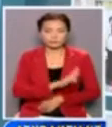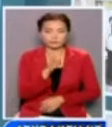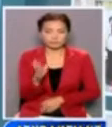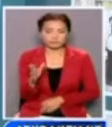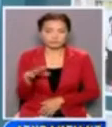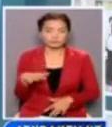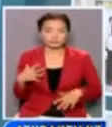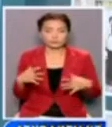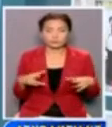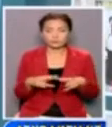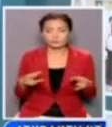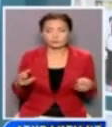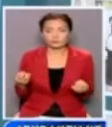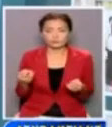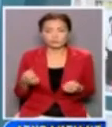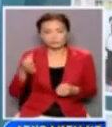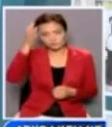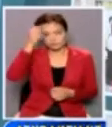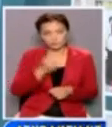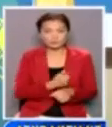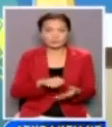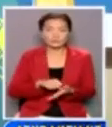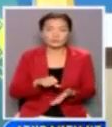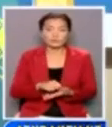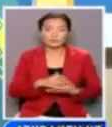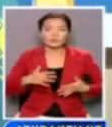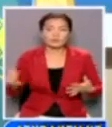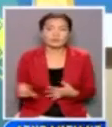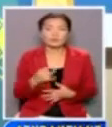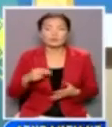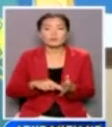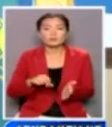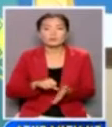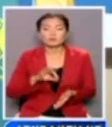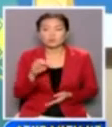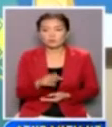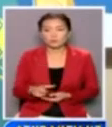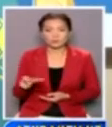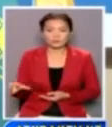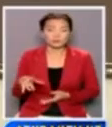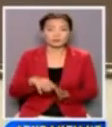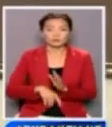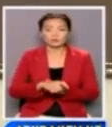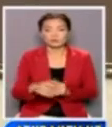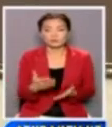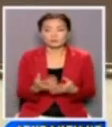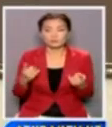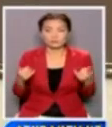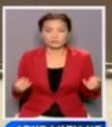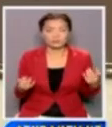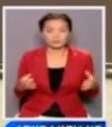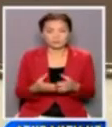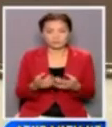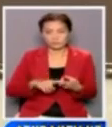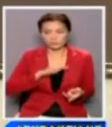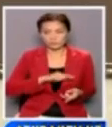тренинг по навыков публичного выступления большой интерес в праймериз у со стороны общества среди кандидата есть активисты социальной